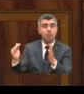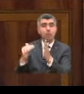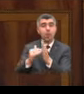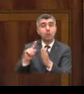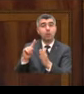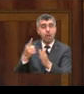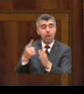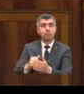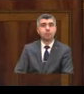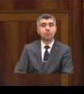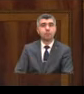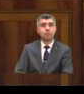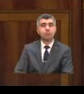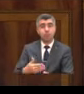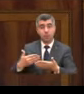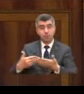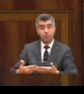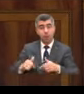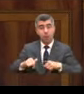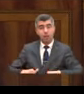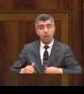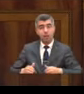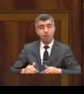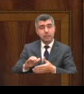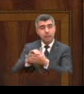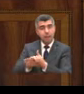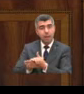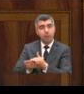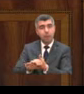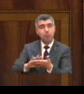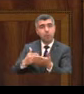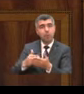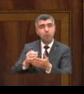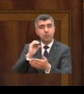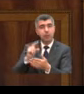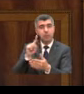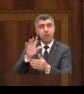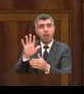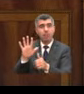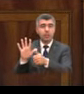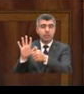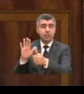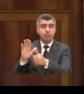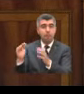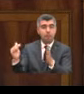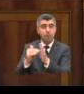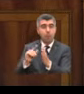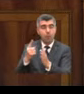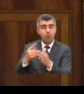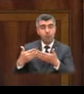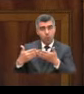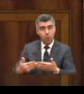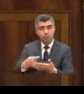علاش كنقولها وكنعاودها؟ لان بالنسبه لوزاره التضامن وصندوق التماسك 165 مليون ديال الدرهم ماشي سهله، ستعطى ابتداء من